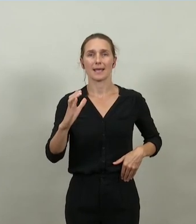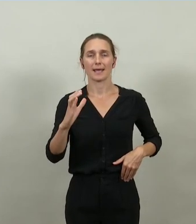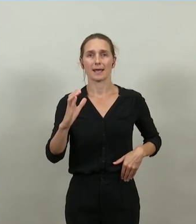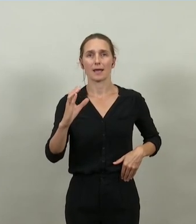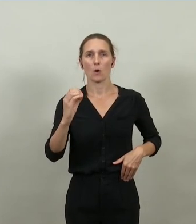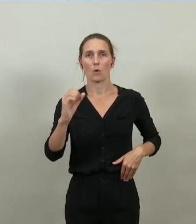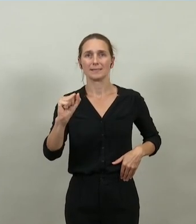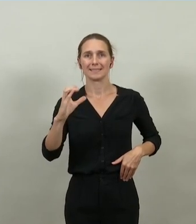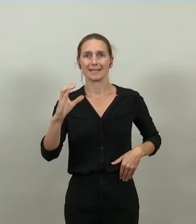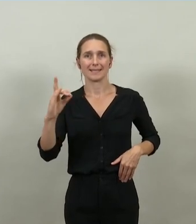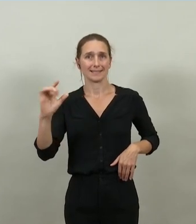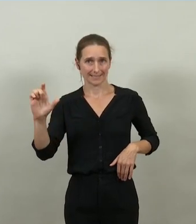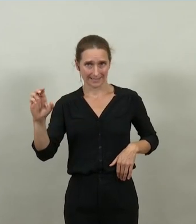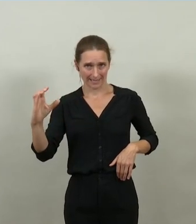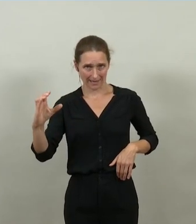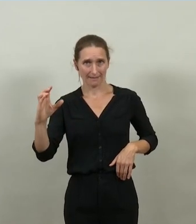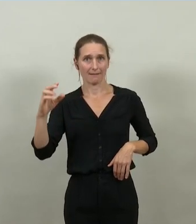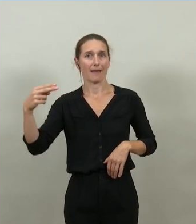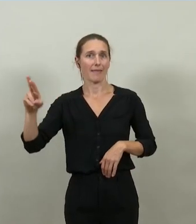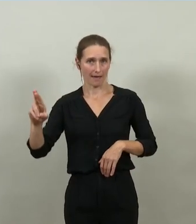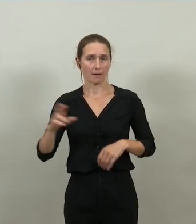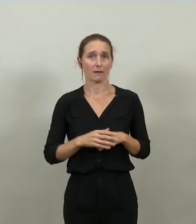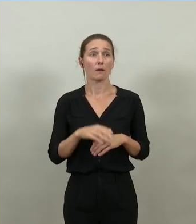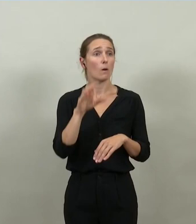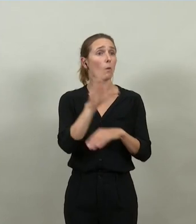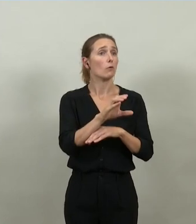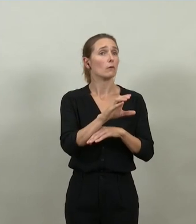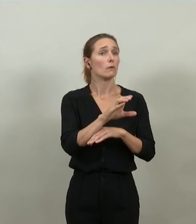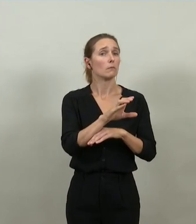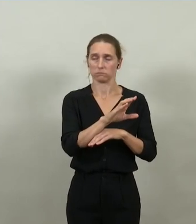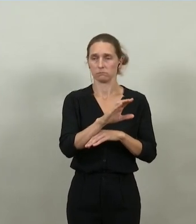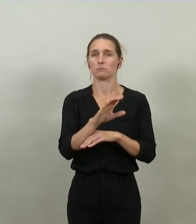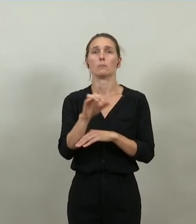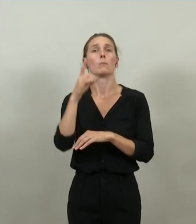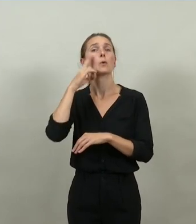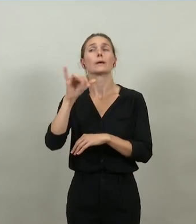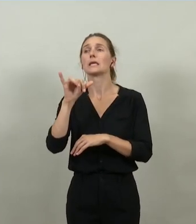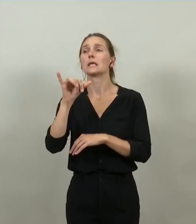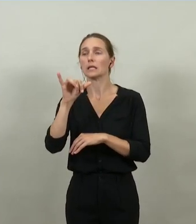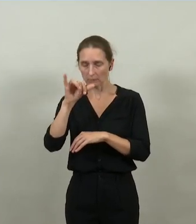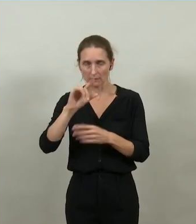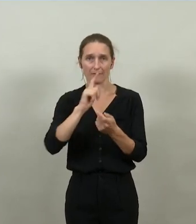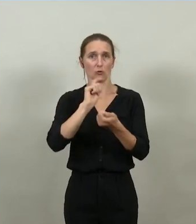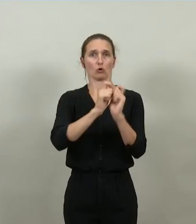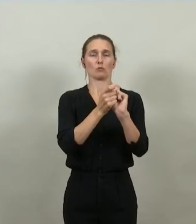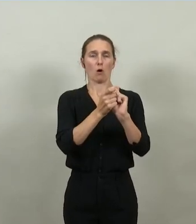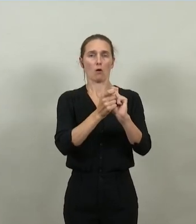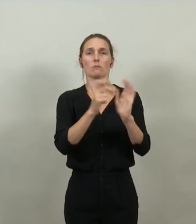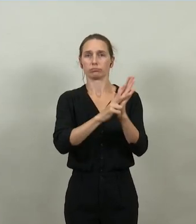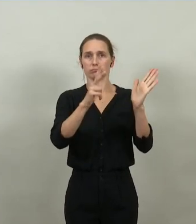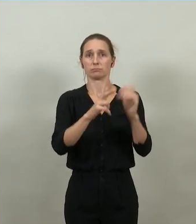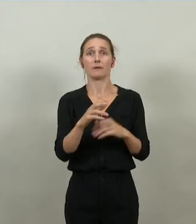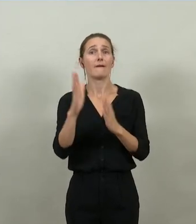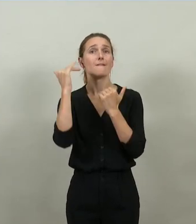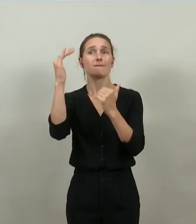osddc NR qui vote contre qui vote pour donc l'amendement est adopté et le veut ainsi modifier qui ne prend pas part au